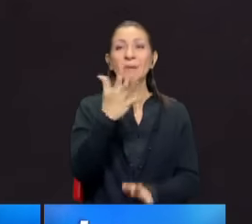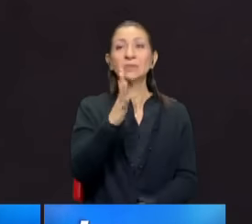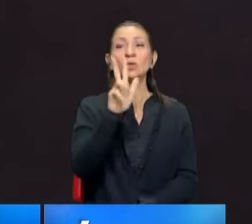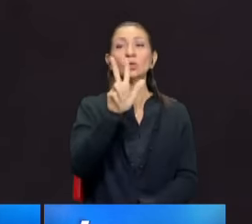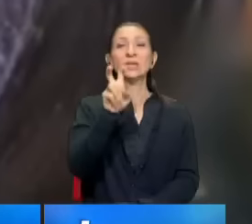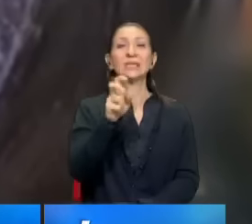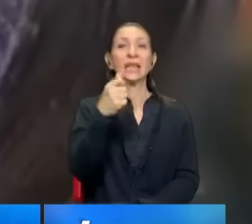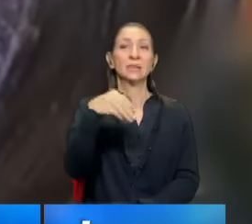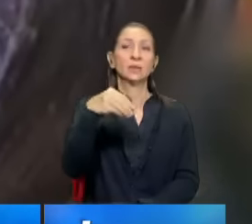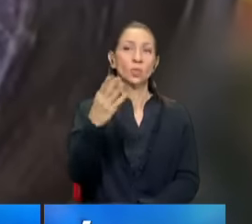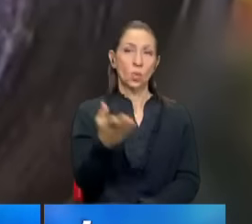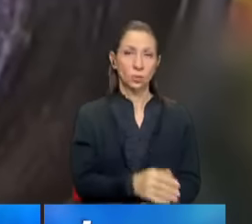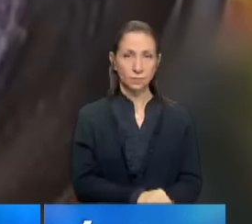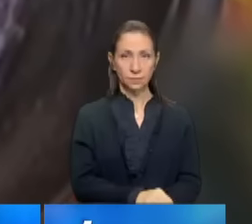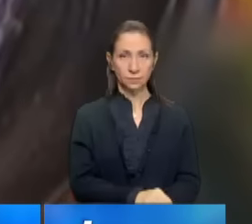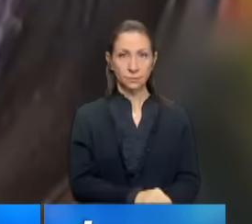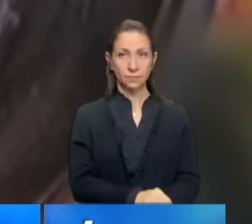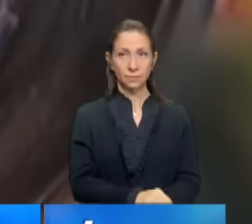liradan satılıyor.